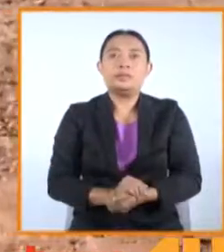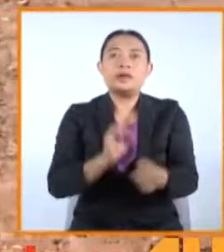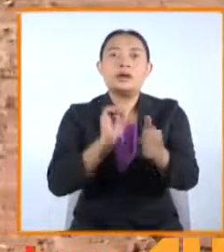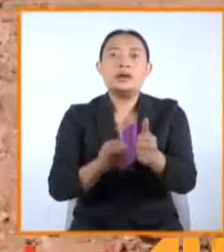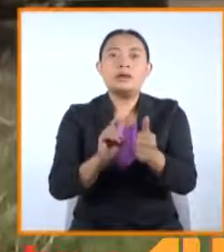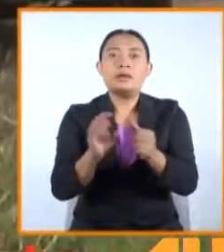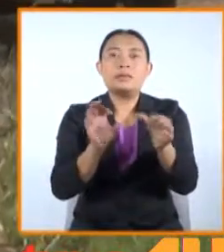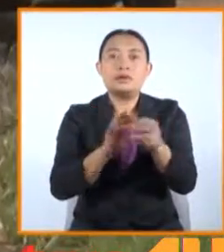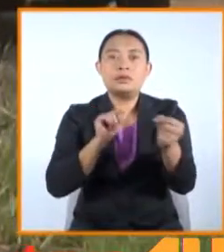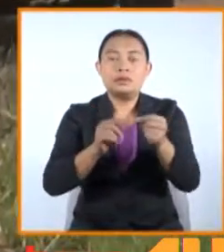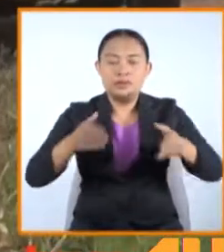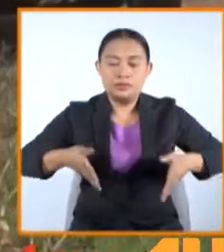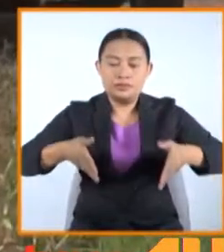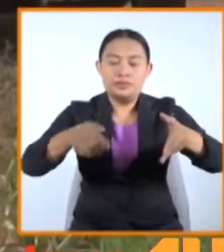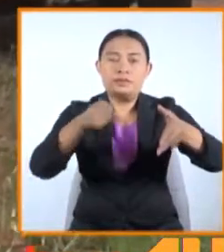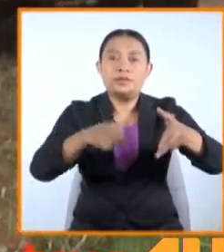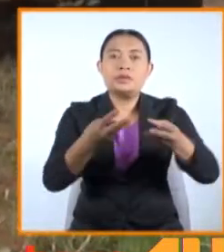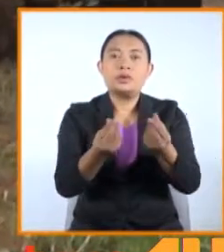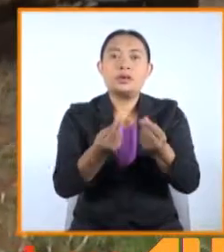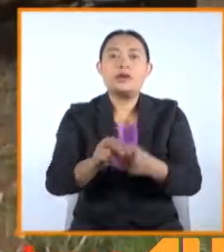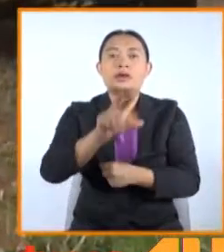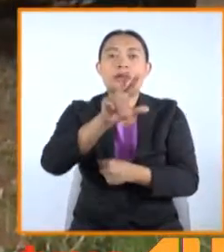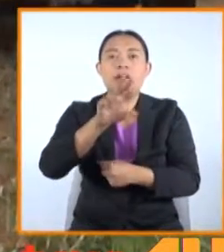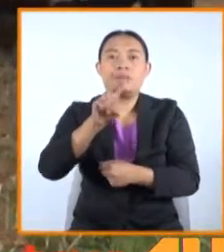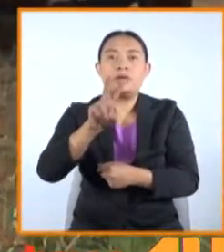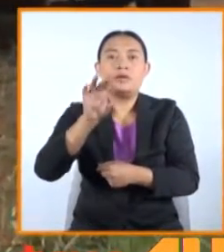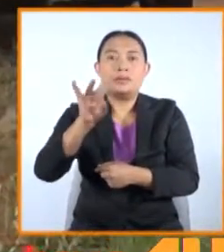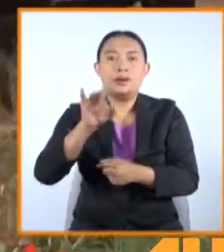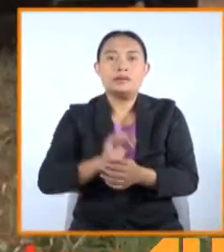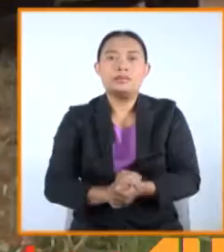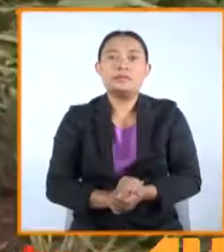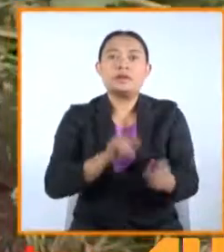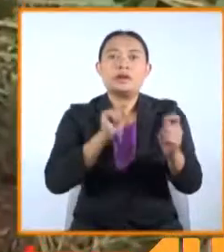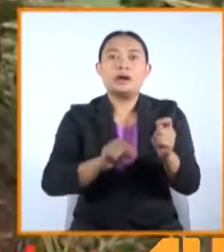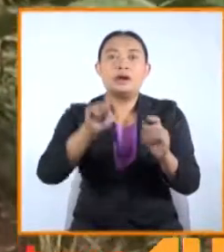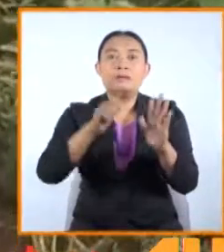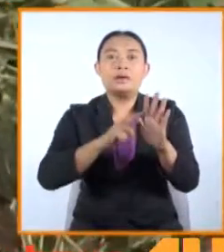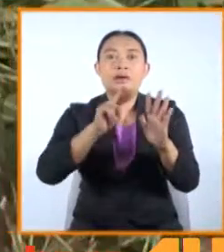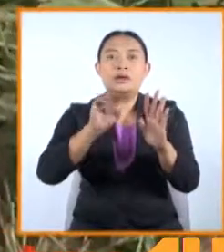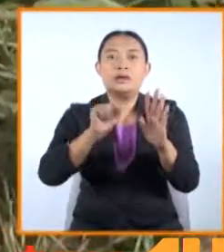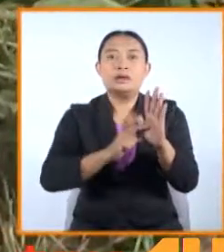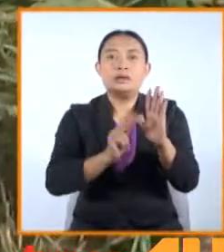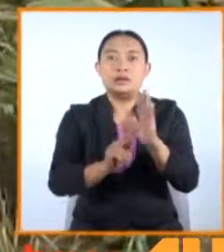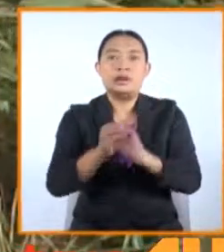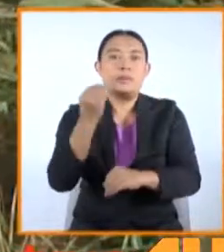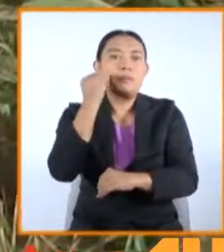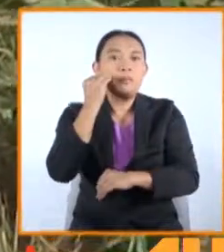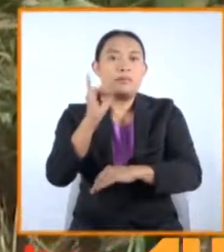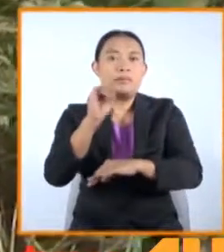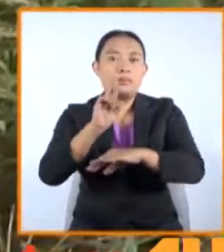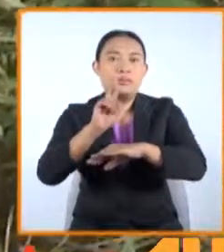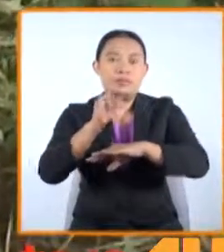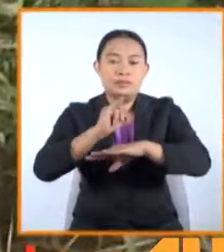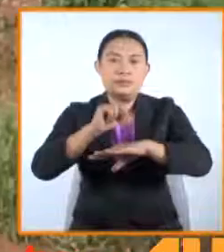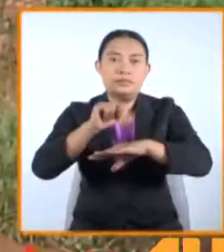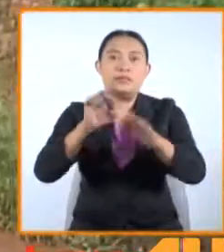กเลี่ยงเส้นทางทางหลวงหมายเลข328สายอำเภอลานสักบ้านไร่เพราะยังมีดินสไลด์ขวางถน